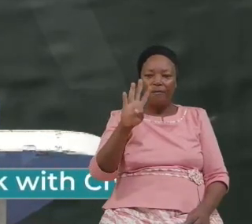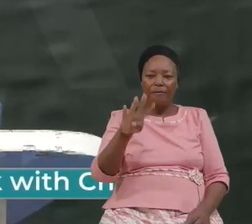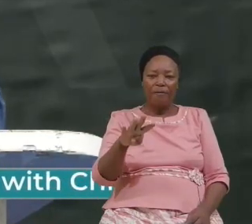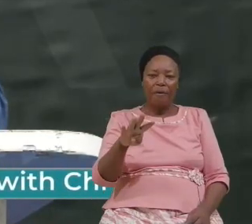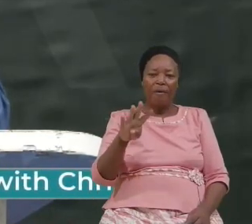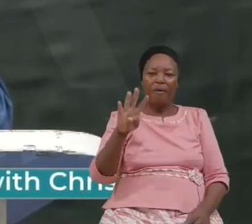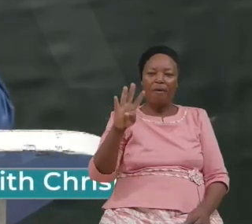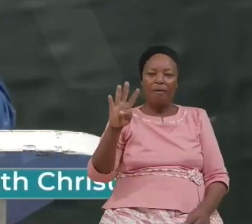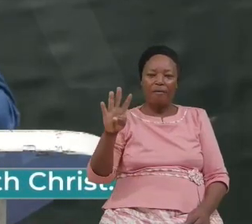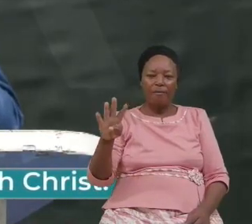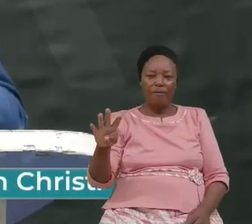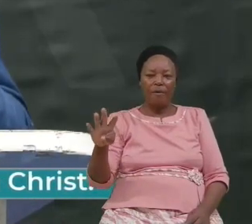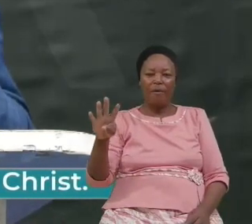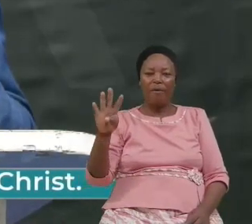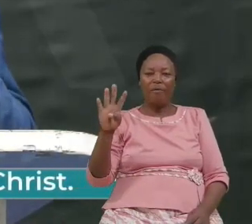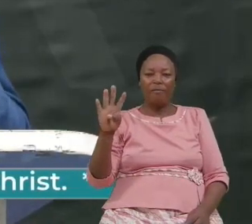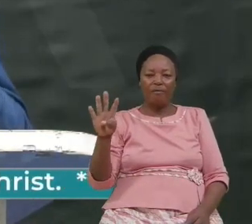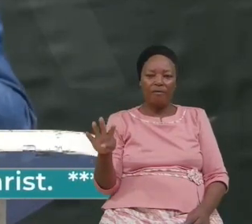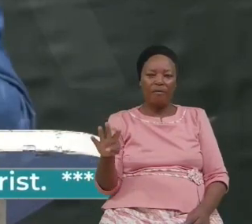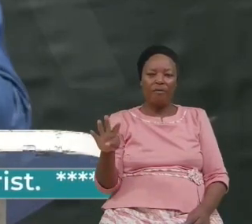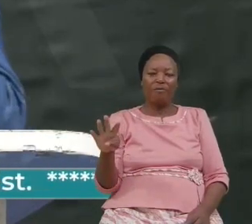92 63